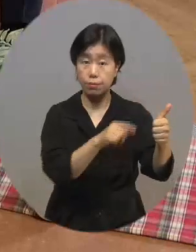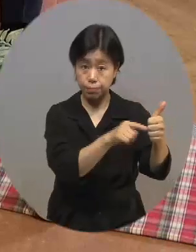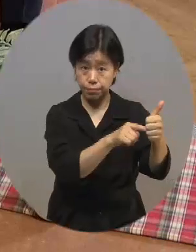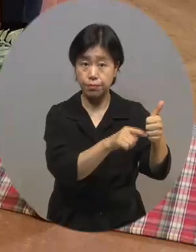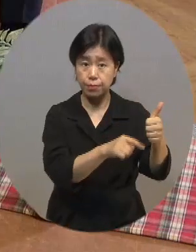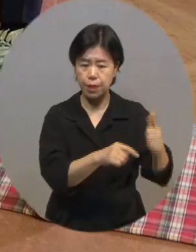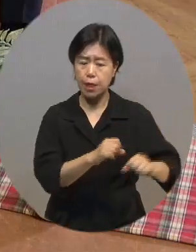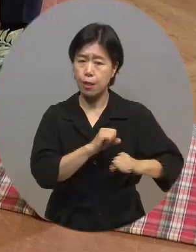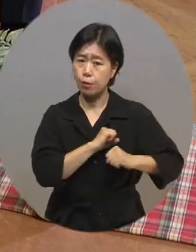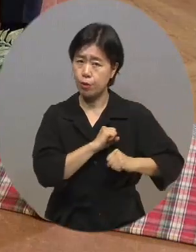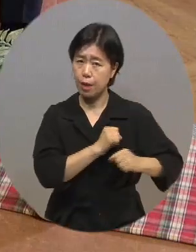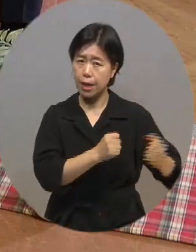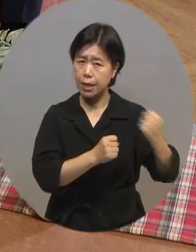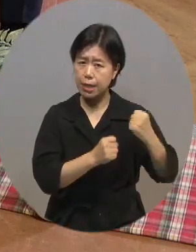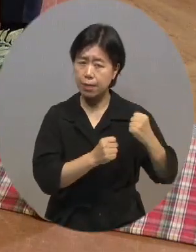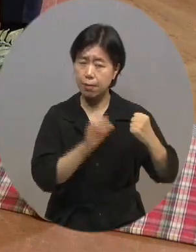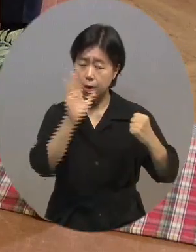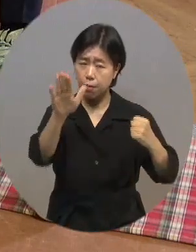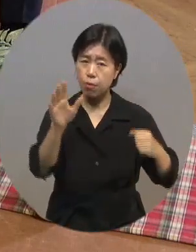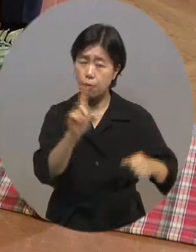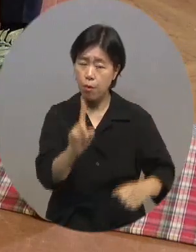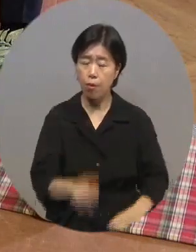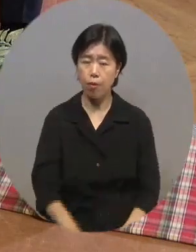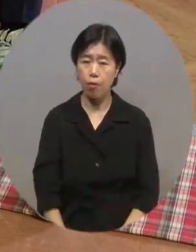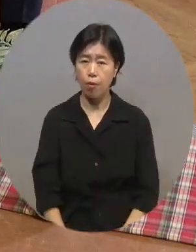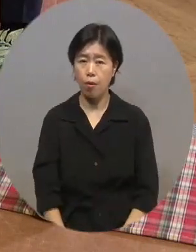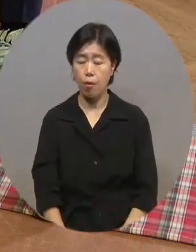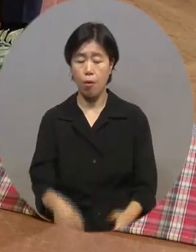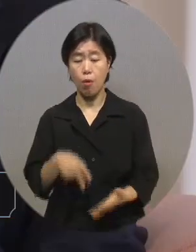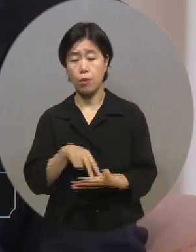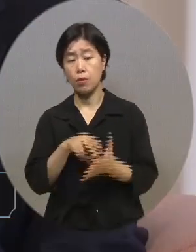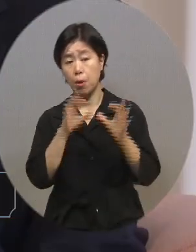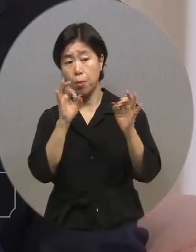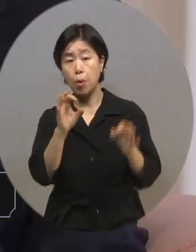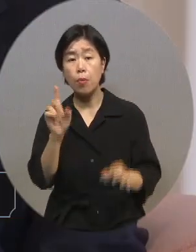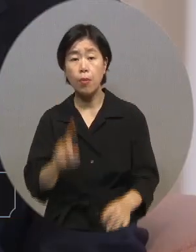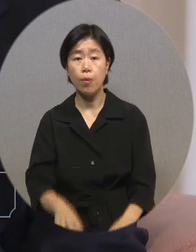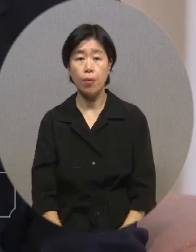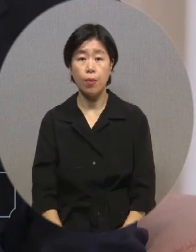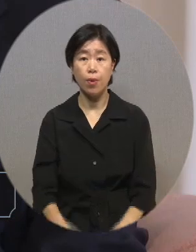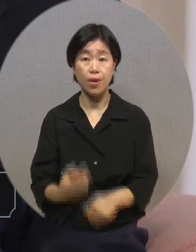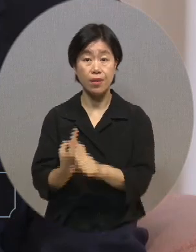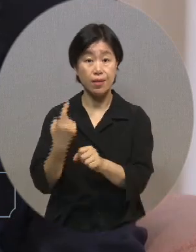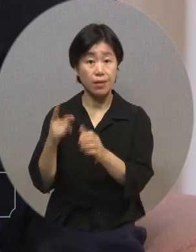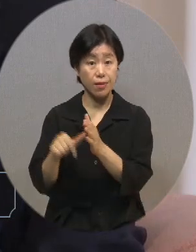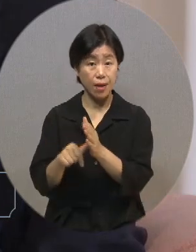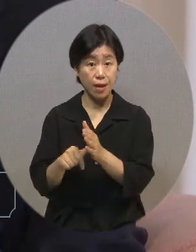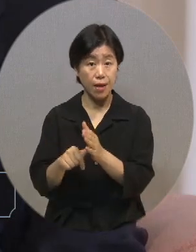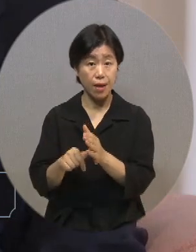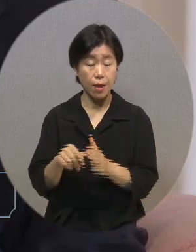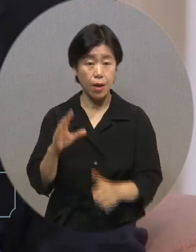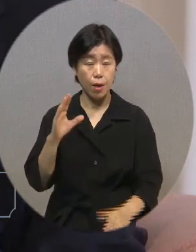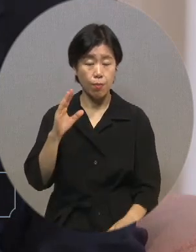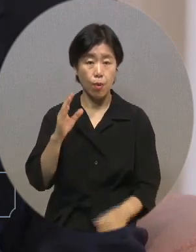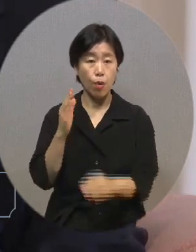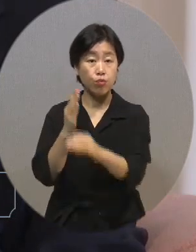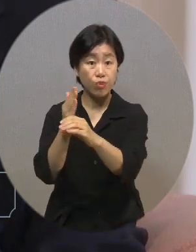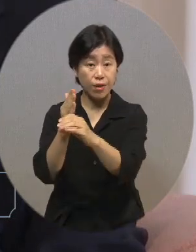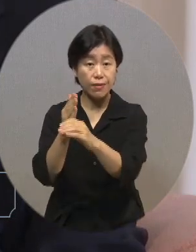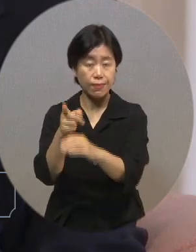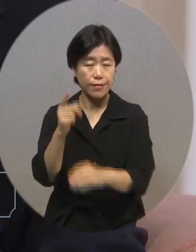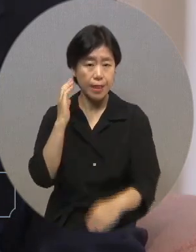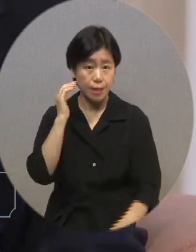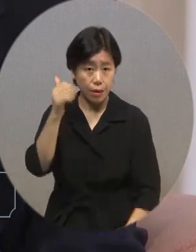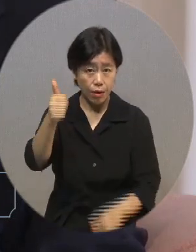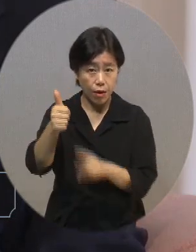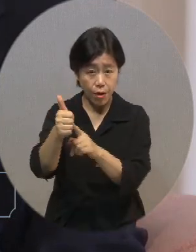군사협력이 어떻게 전개될 거라고 보십니까? 어떻게 저희가 봐야 될까요? 작년에 김정은 위원장이 러시아를 방문했을 때만 해도